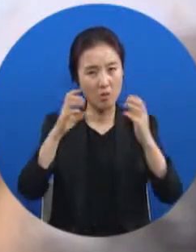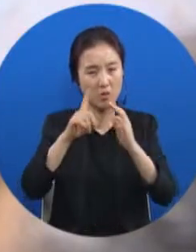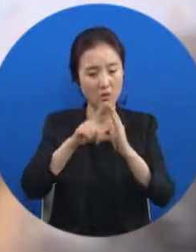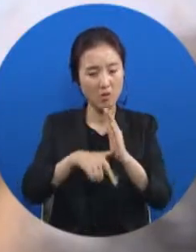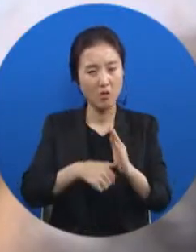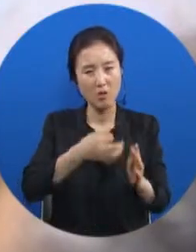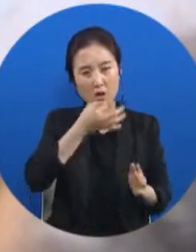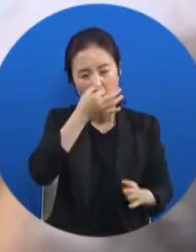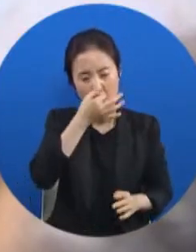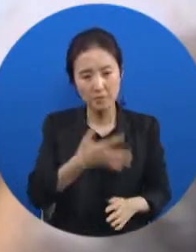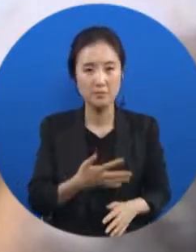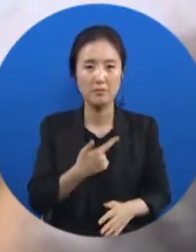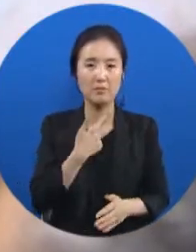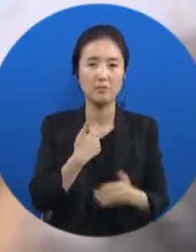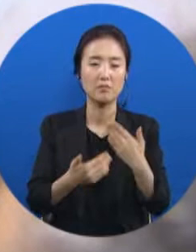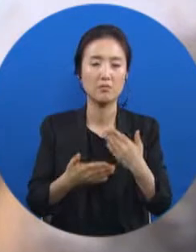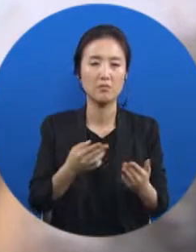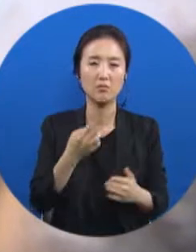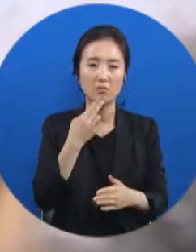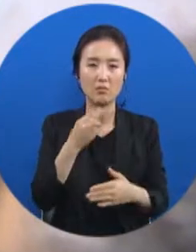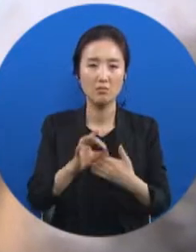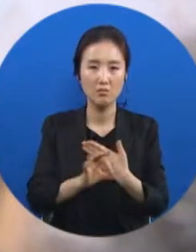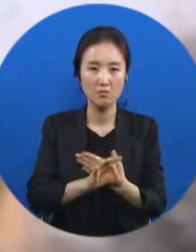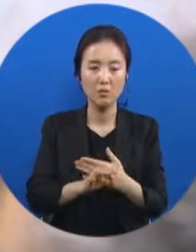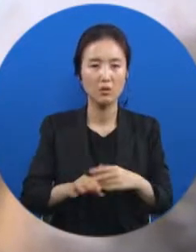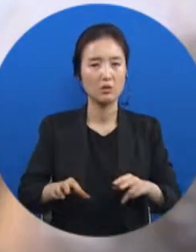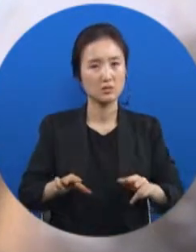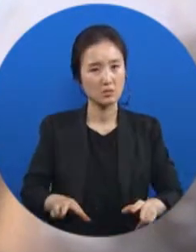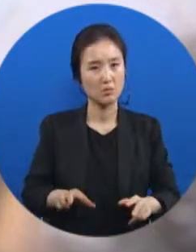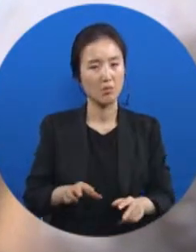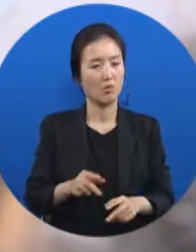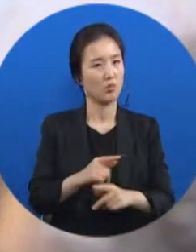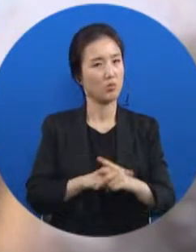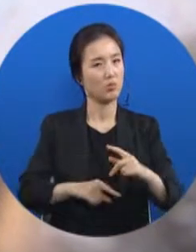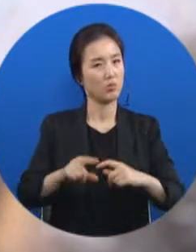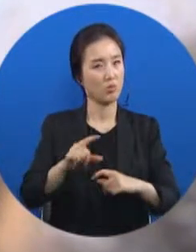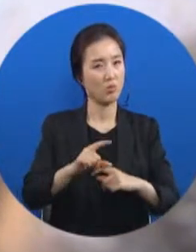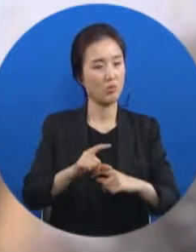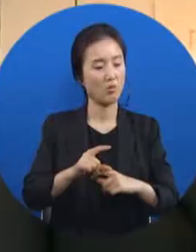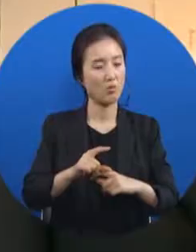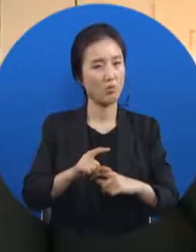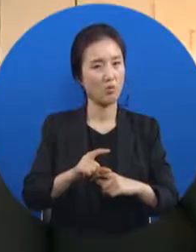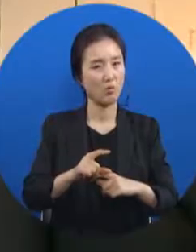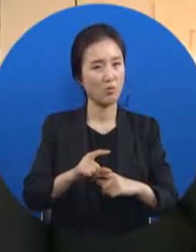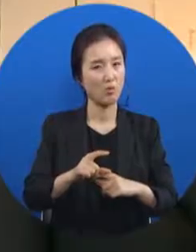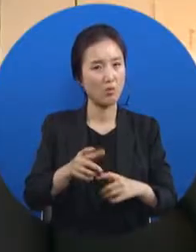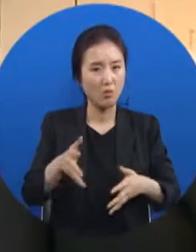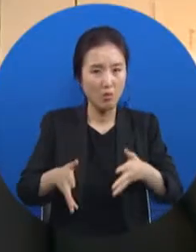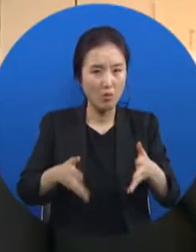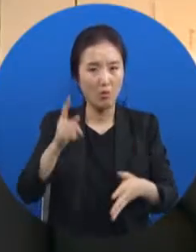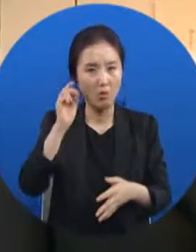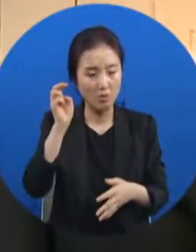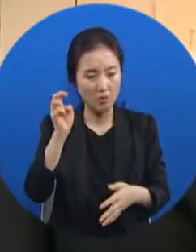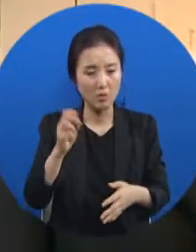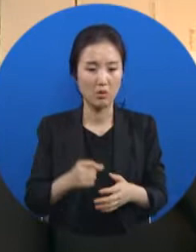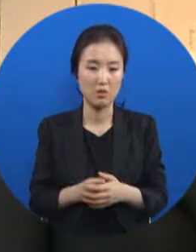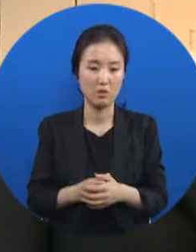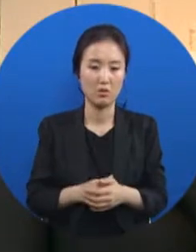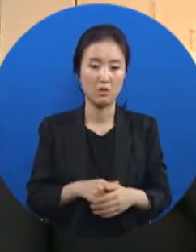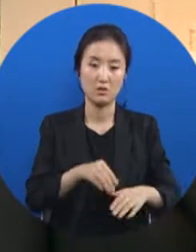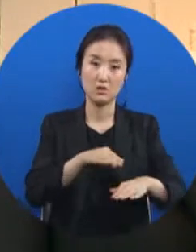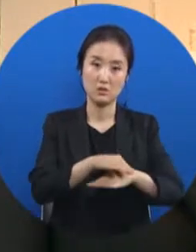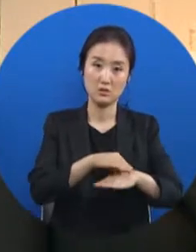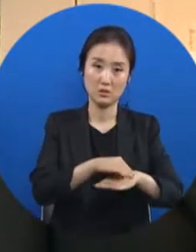환경에 있어 보니까 늘 사람은 내려가진 않더라고요. 차도 한번 바꾸면 좋아지고 집도